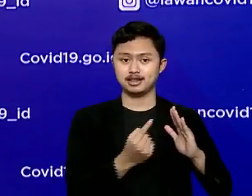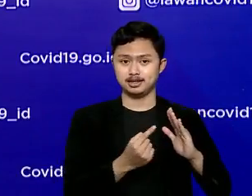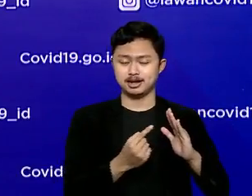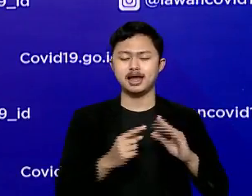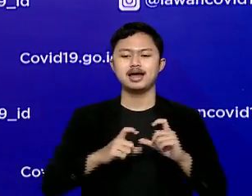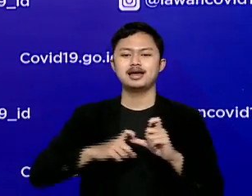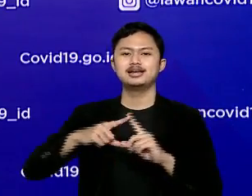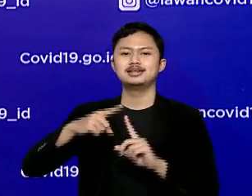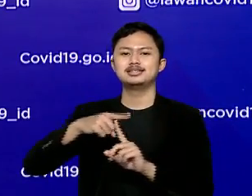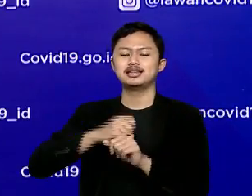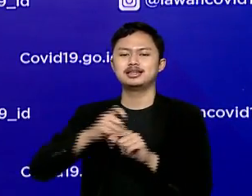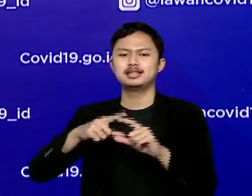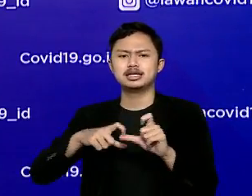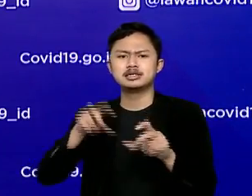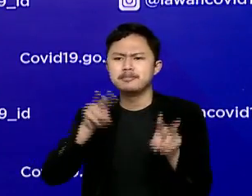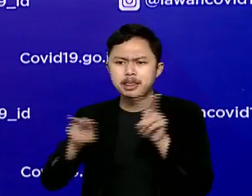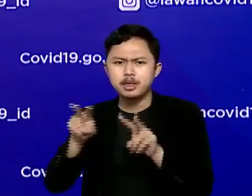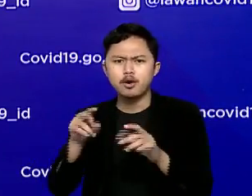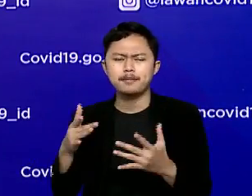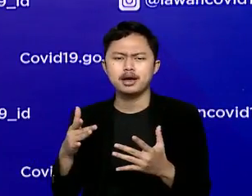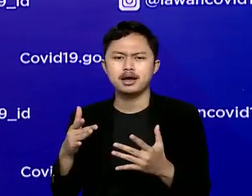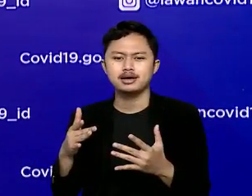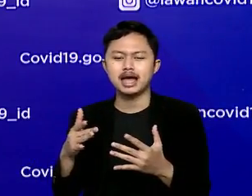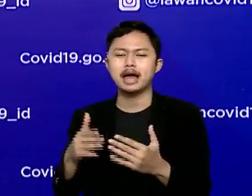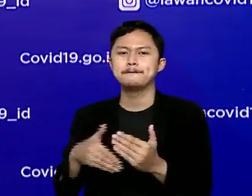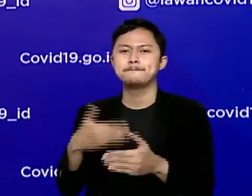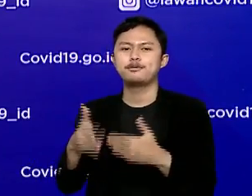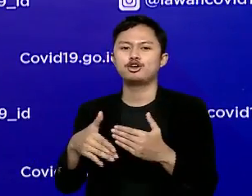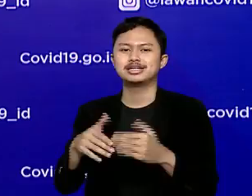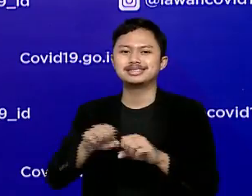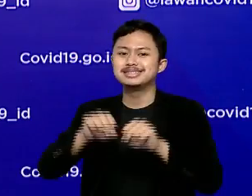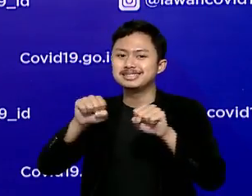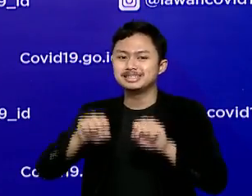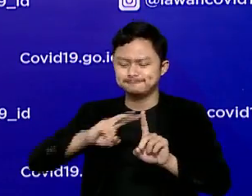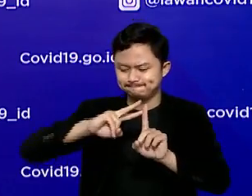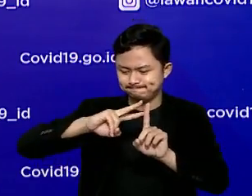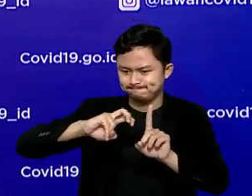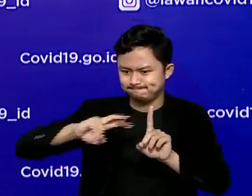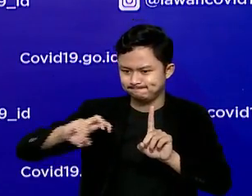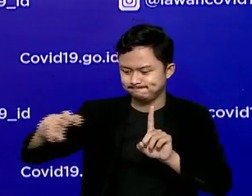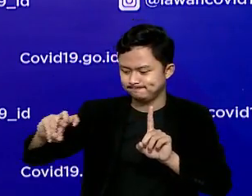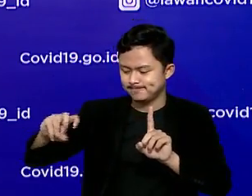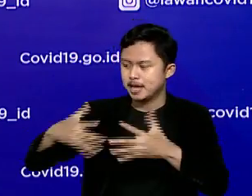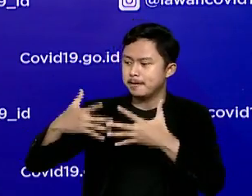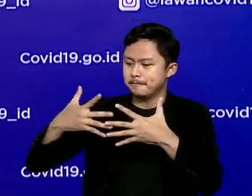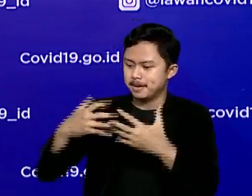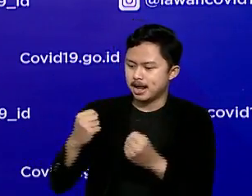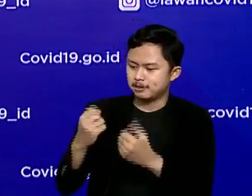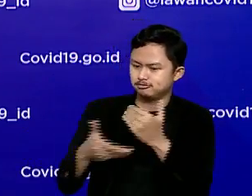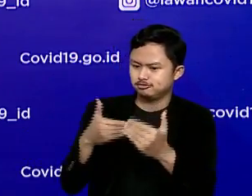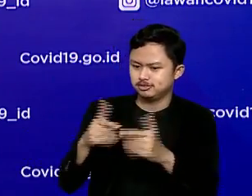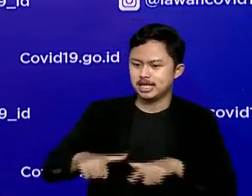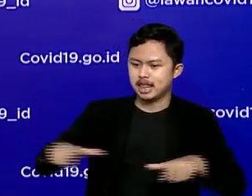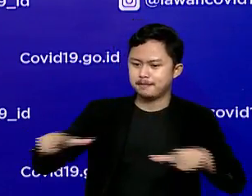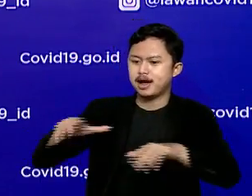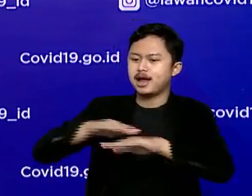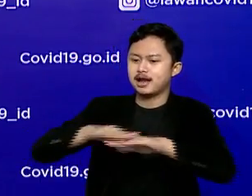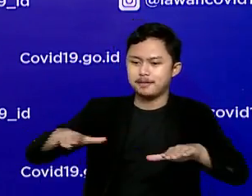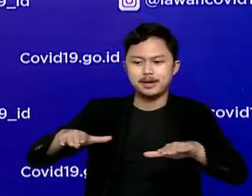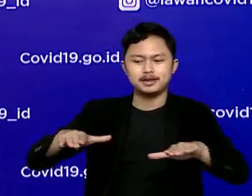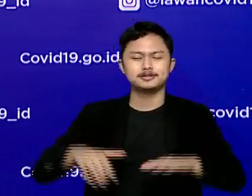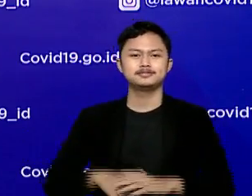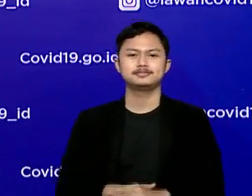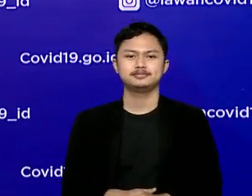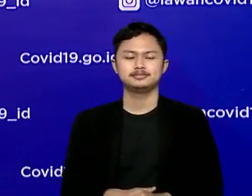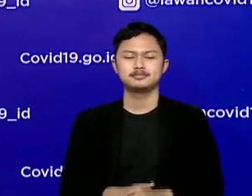COVID-19 juga memantau implementasi alur screening kesehatan agar dapat berjalan kondusif di lapangan. Pemantauan